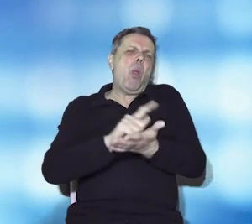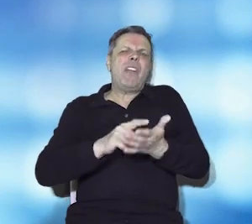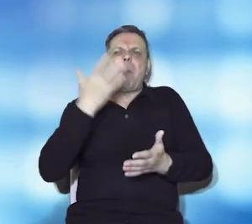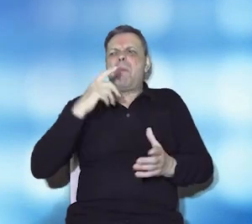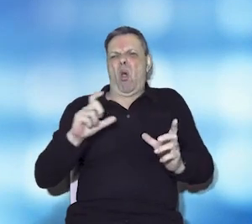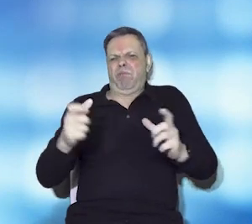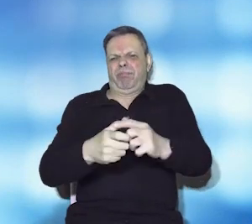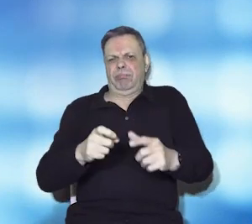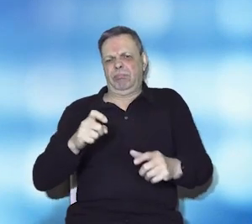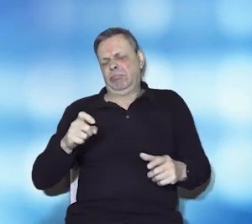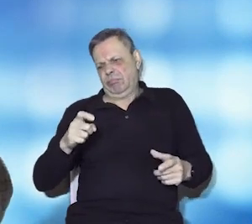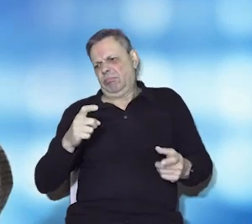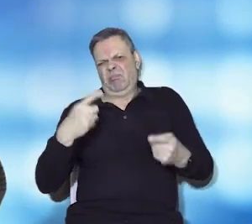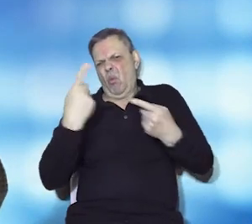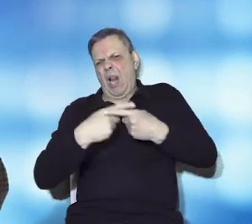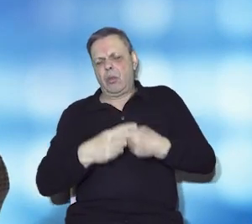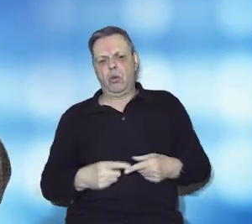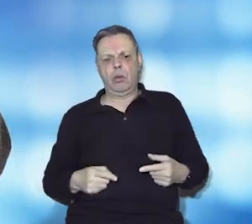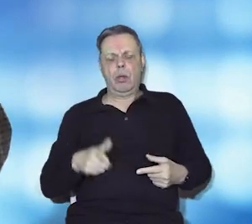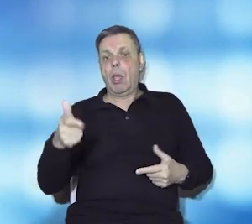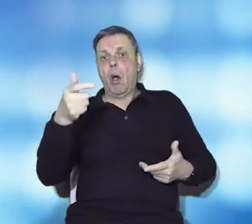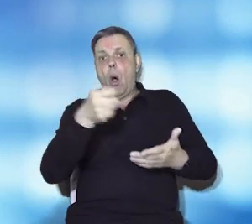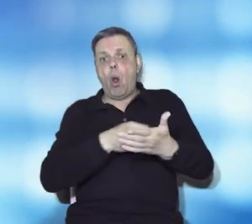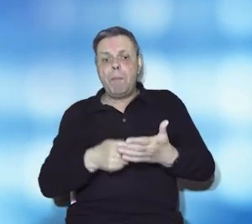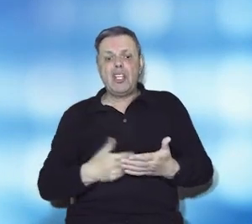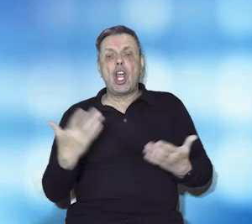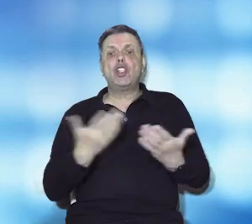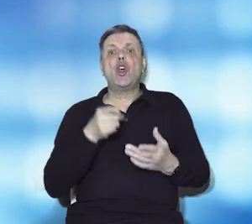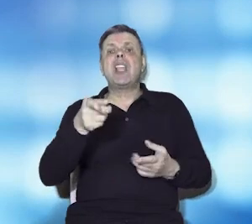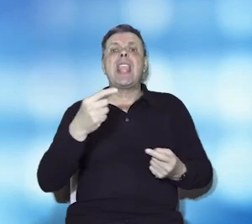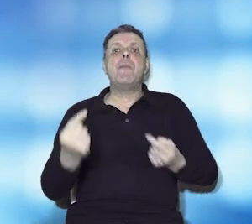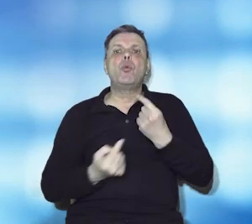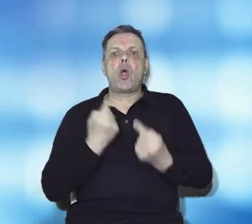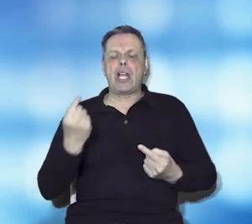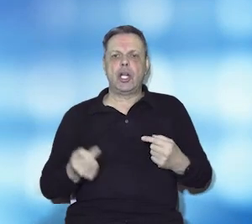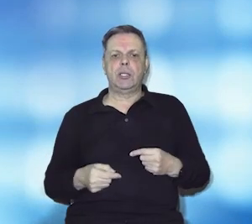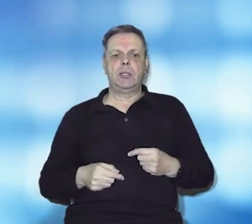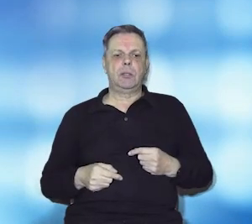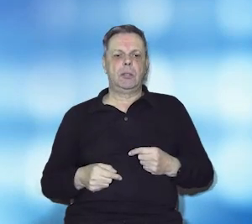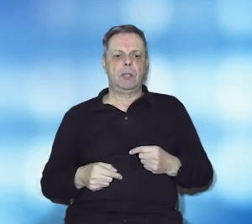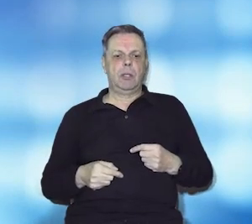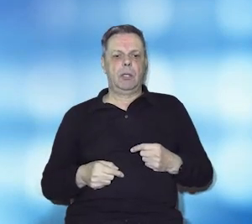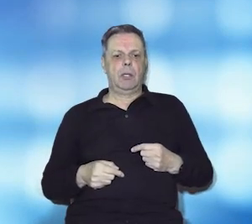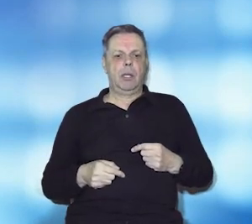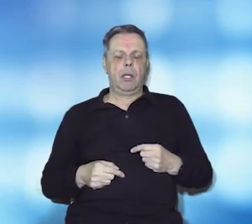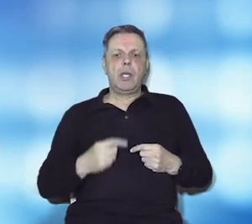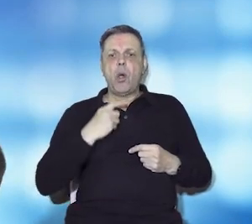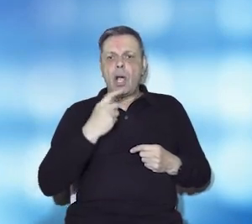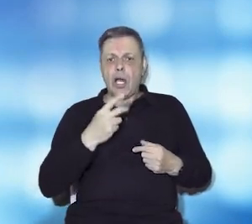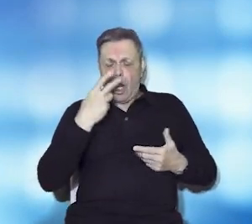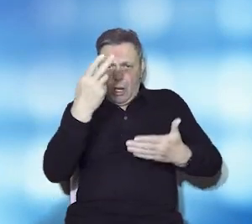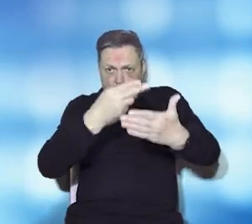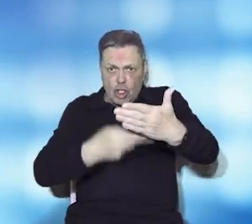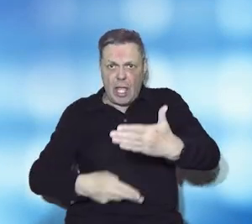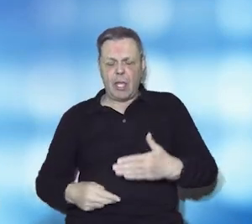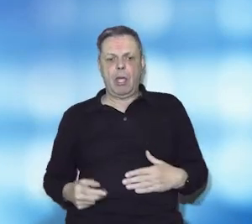okupiran. I on piše što se njemu događa. I on kaže, čitajte. I